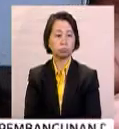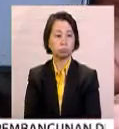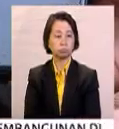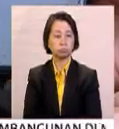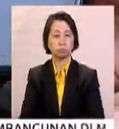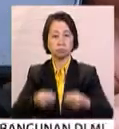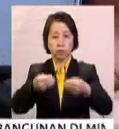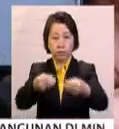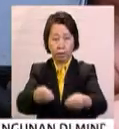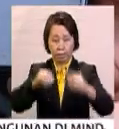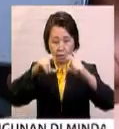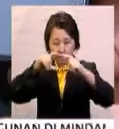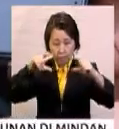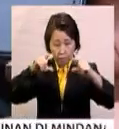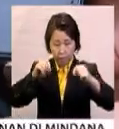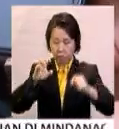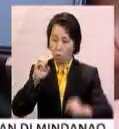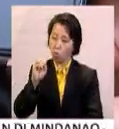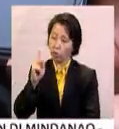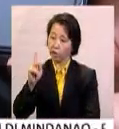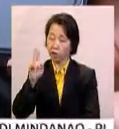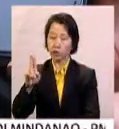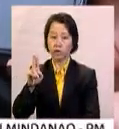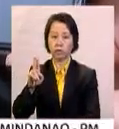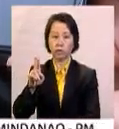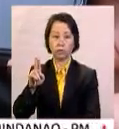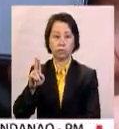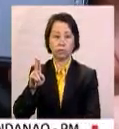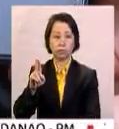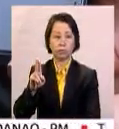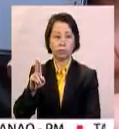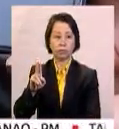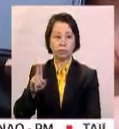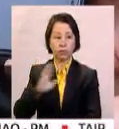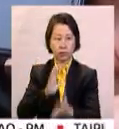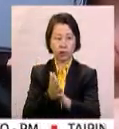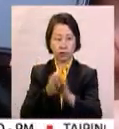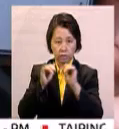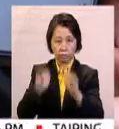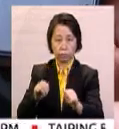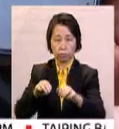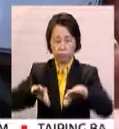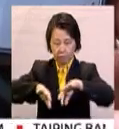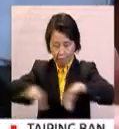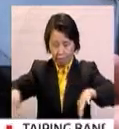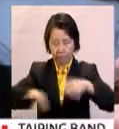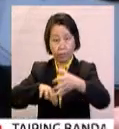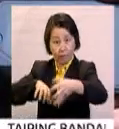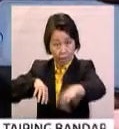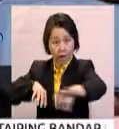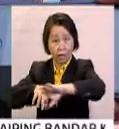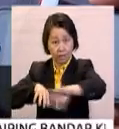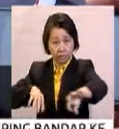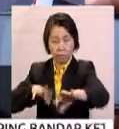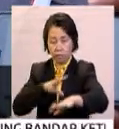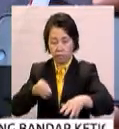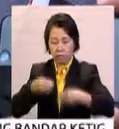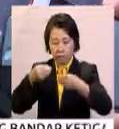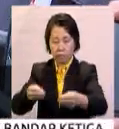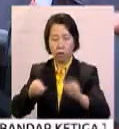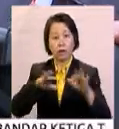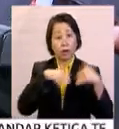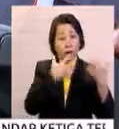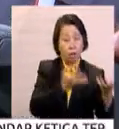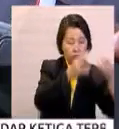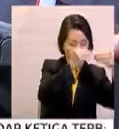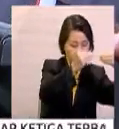Memberikan kad OKU pengkhususan supaya mereka dapat dikenal pasti dan memberikan juga bagaimana kita cikgu-cikgu